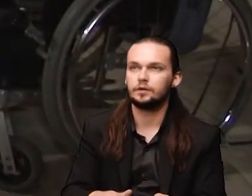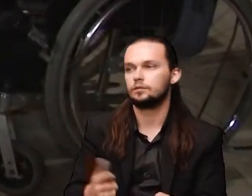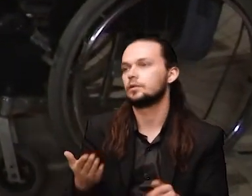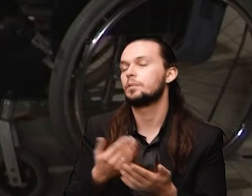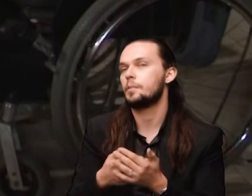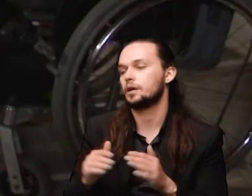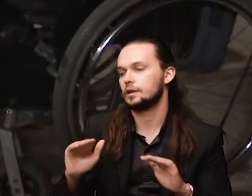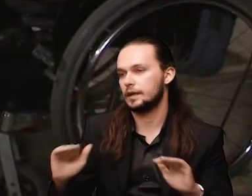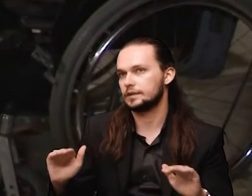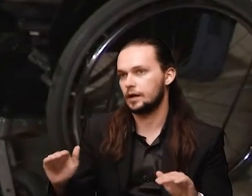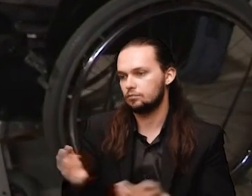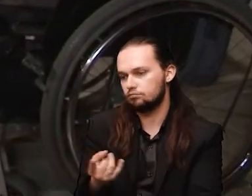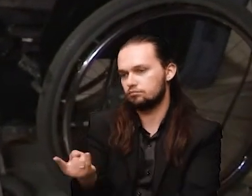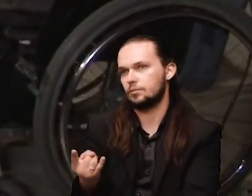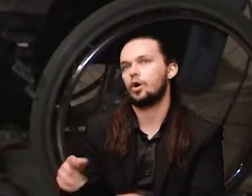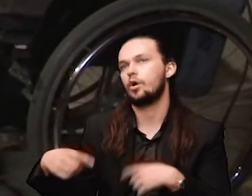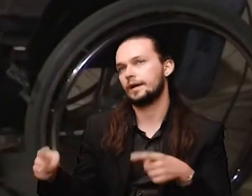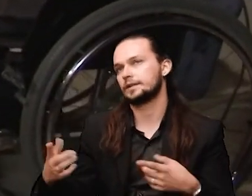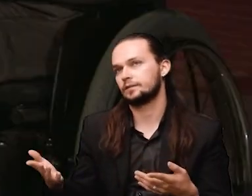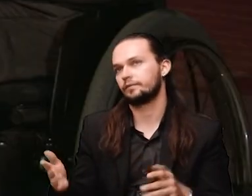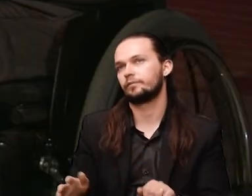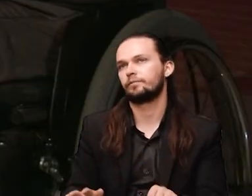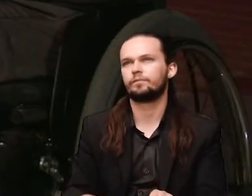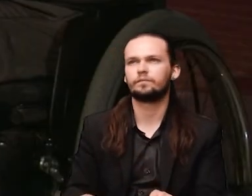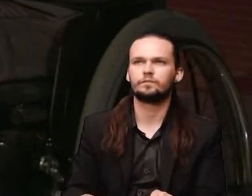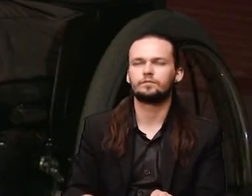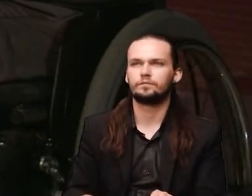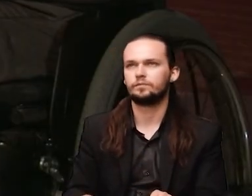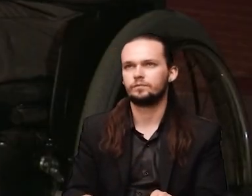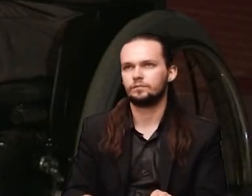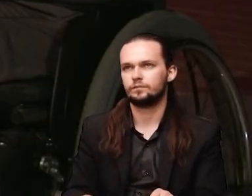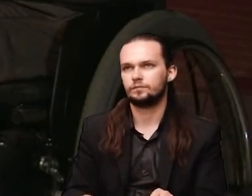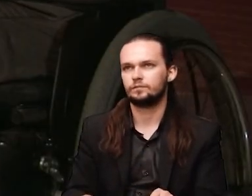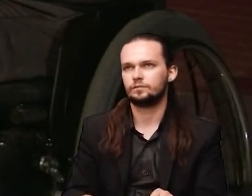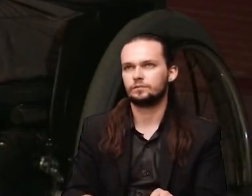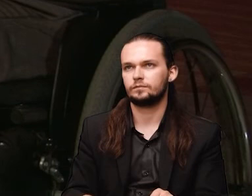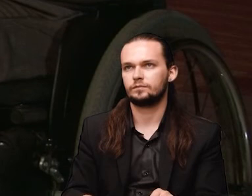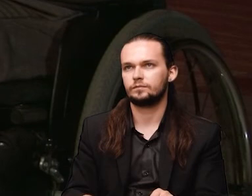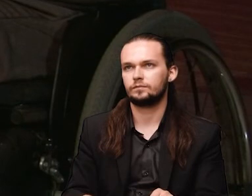быть, детская коляска, да, вот как здесь быть. Ну, в общем, как-то